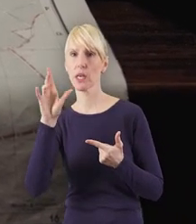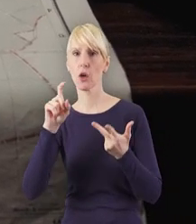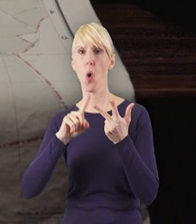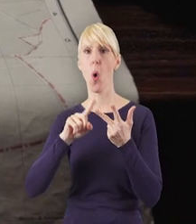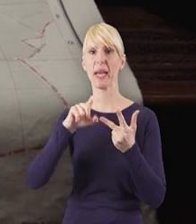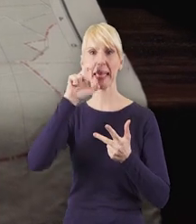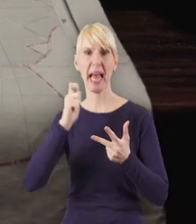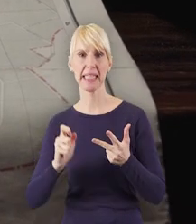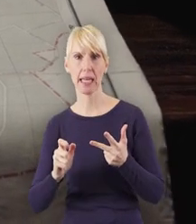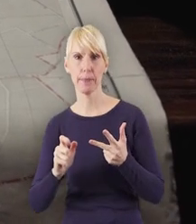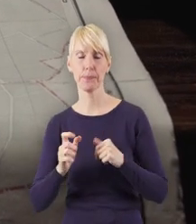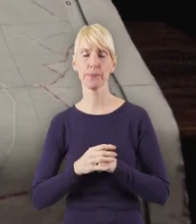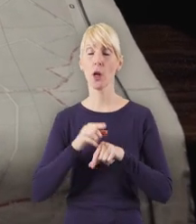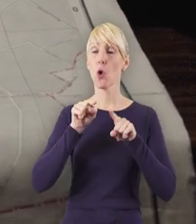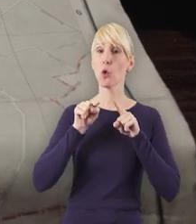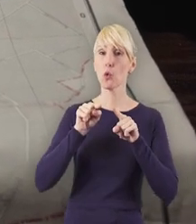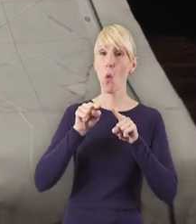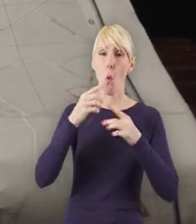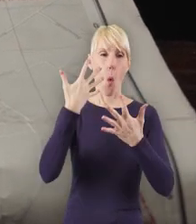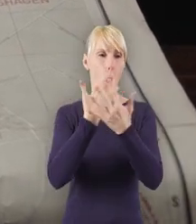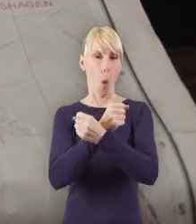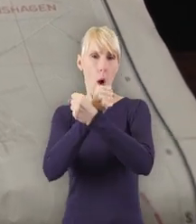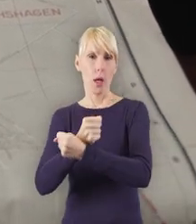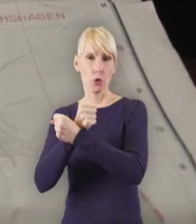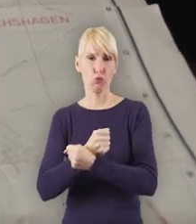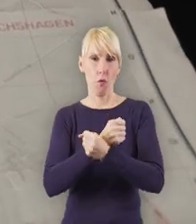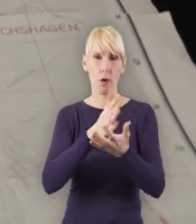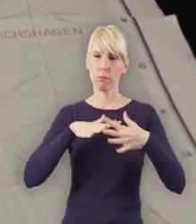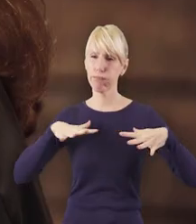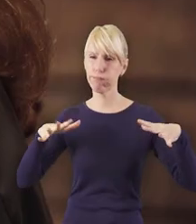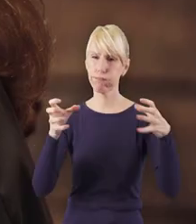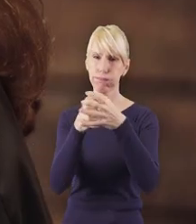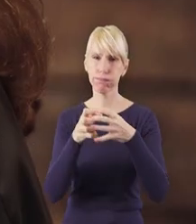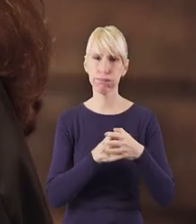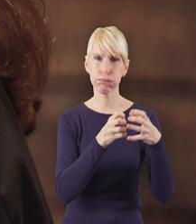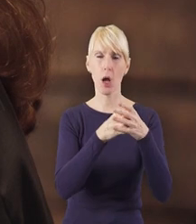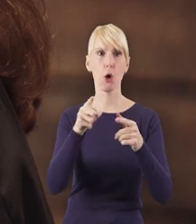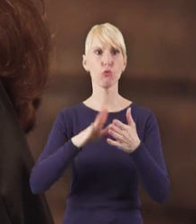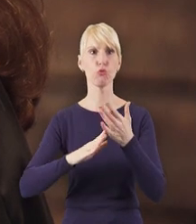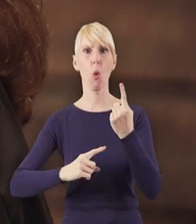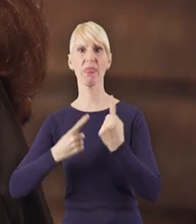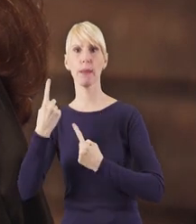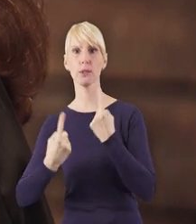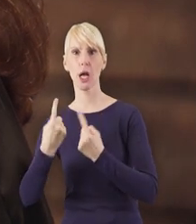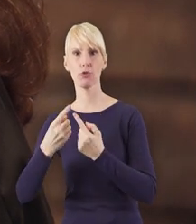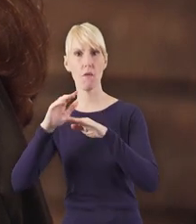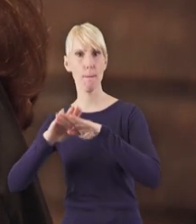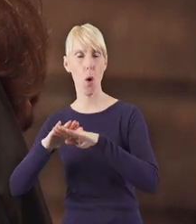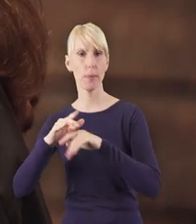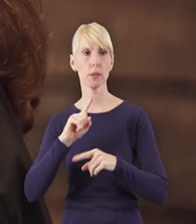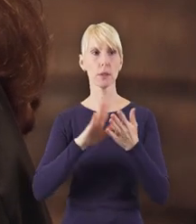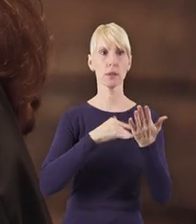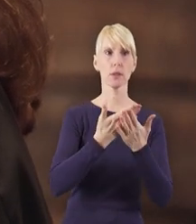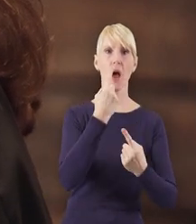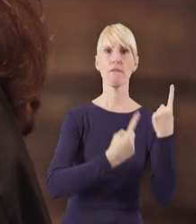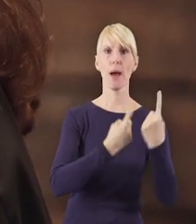oraz Gdańskiej. Liczba aresztowanych była tak duża, że zorganizowano dwa miejsca tymczasowego pobytu więźniów w